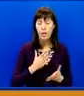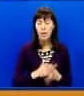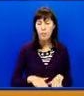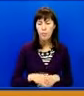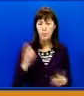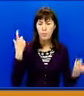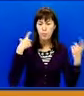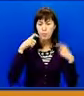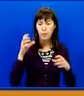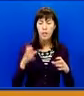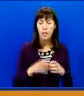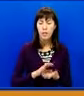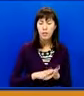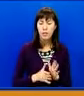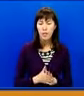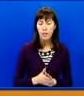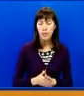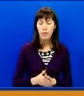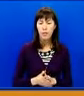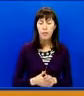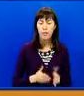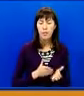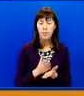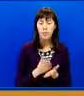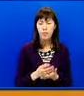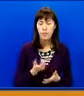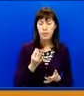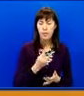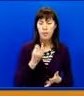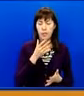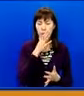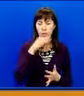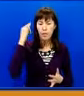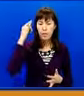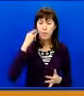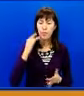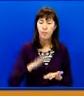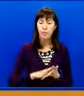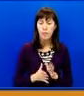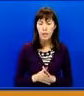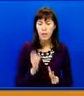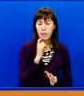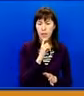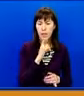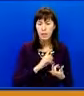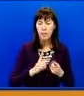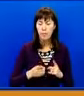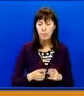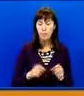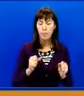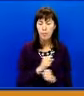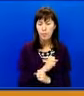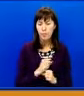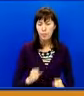новой идеологической концепцией, определяющей стратегическое направление интересов современного Казахстана. Политическая и экономическая реформы